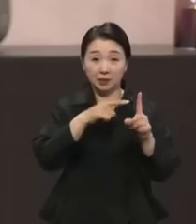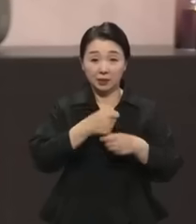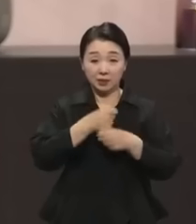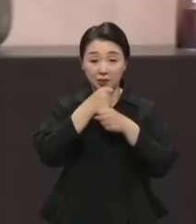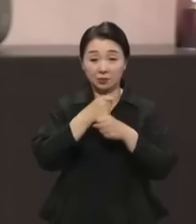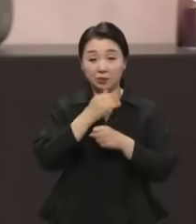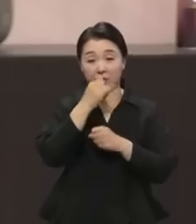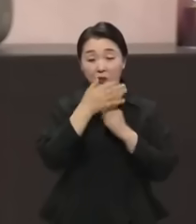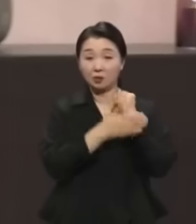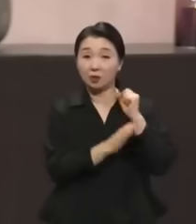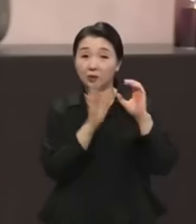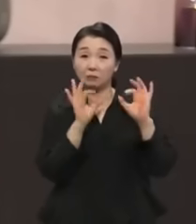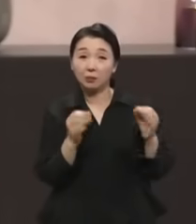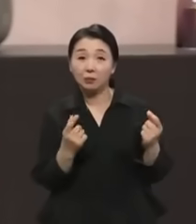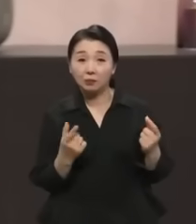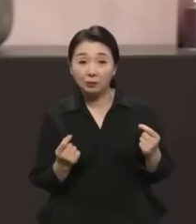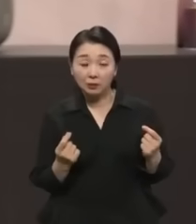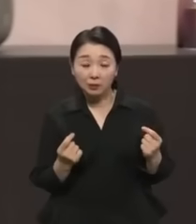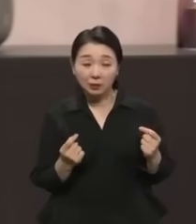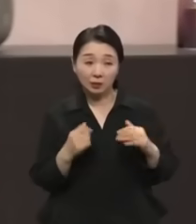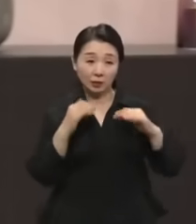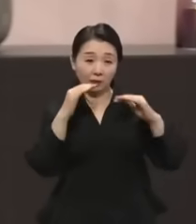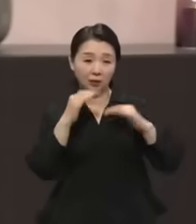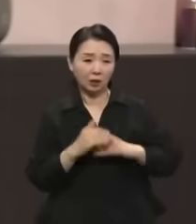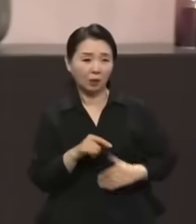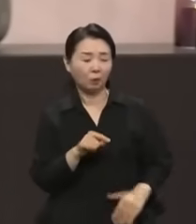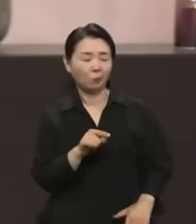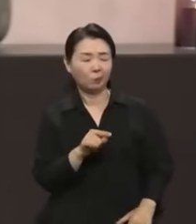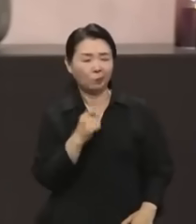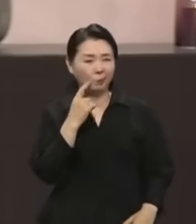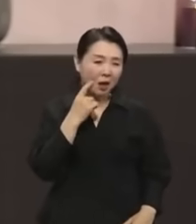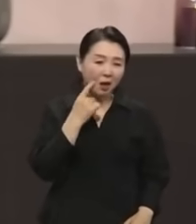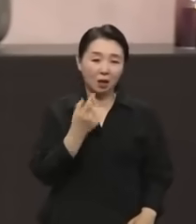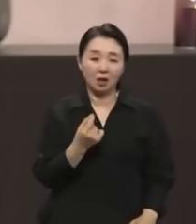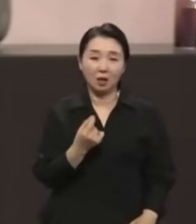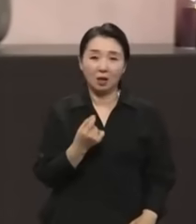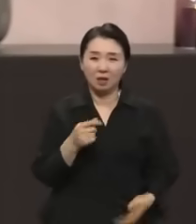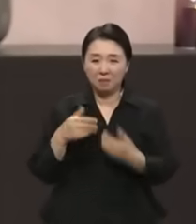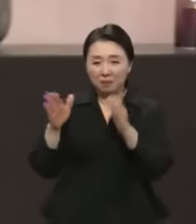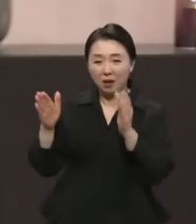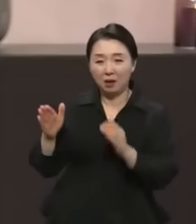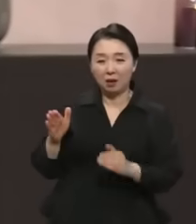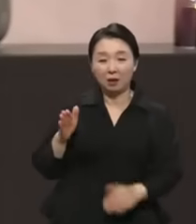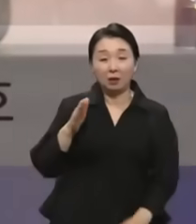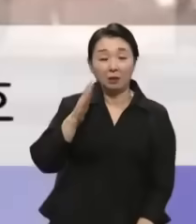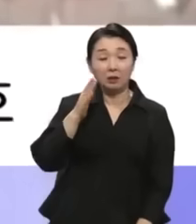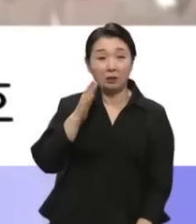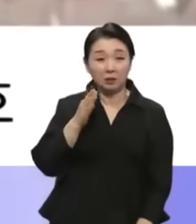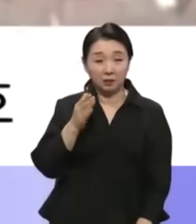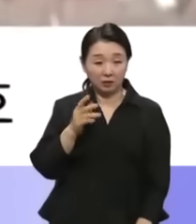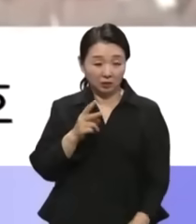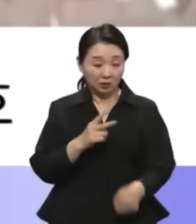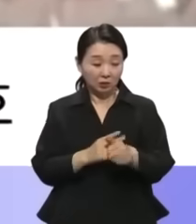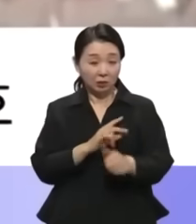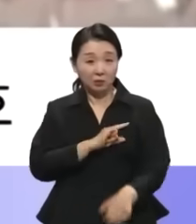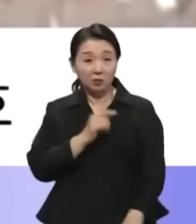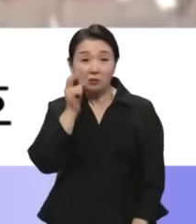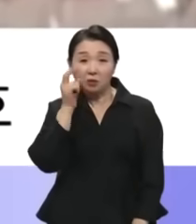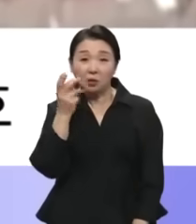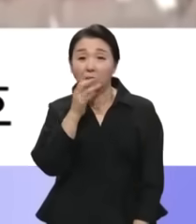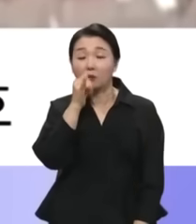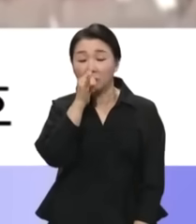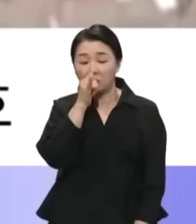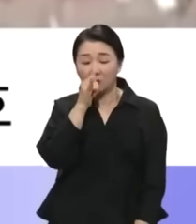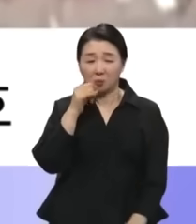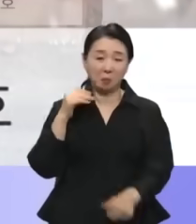보여진 화면에 따르면 좀 내용이 좀 좀 세죠 선생님 이름이나 뭐 휴대 전화 번호도 나와 있고 뭐 파면에 대한 얘기도